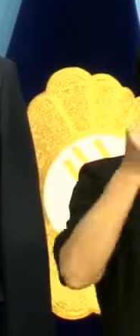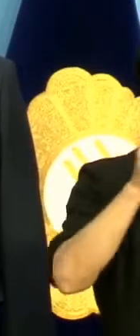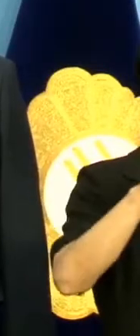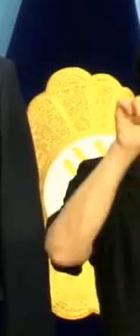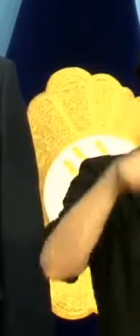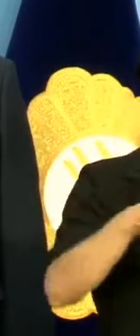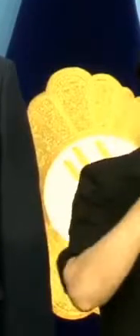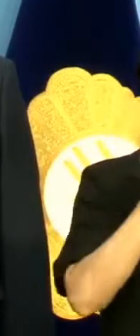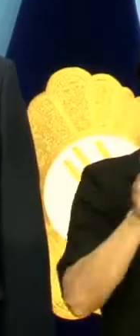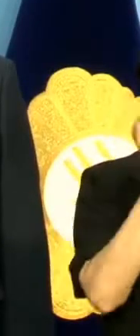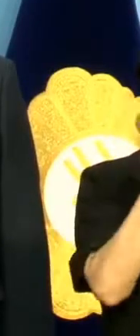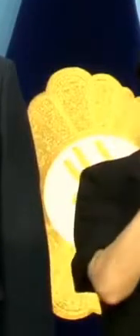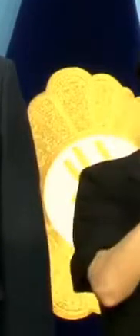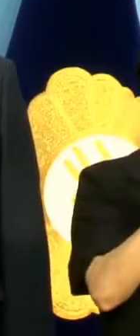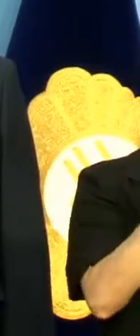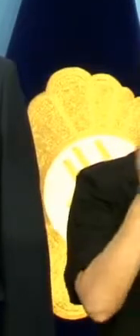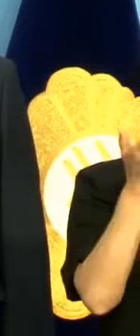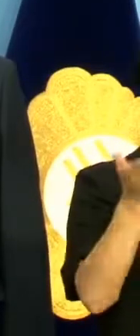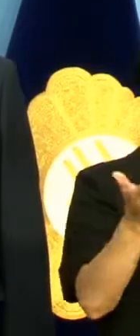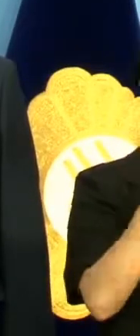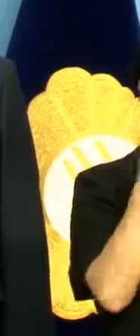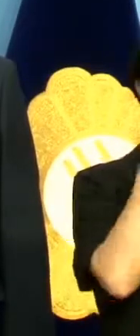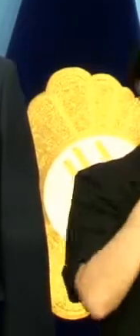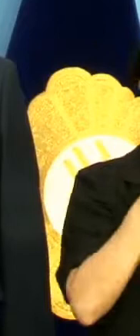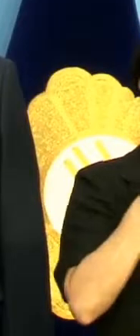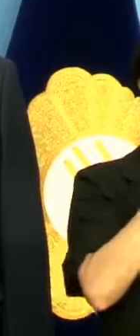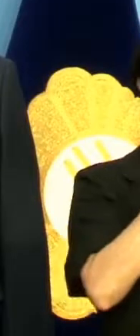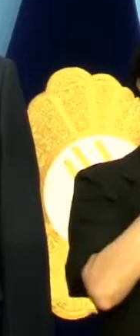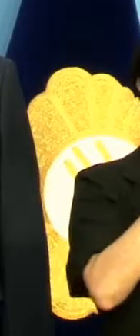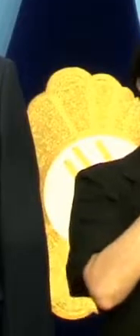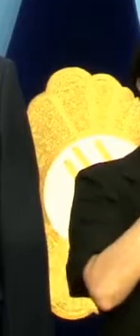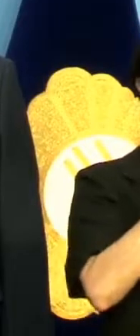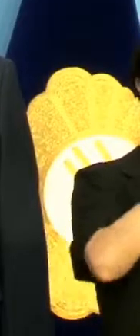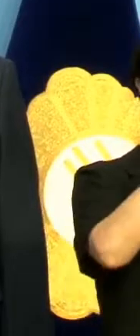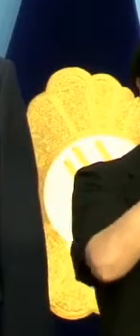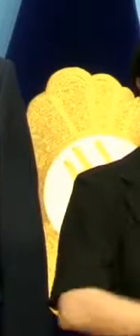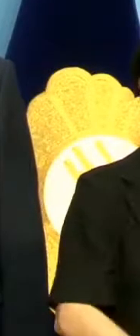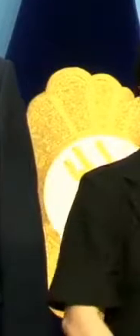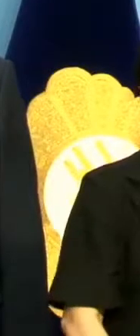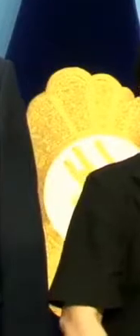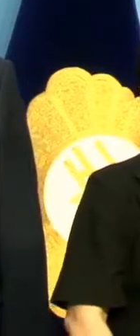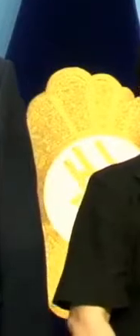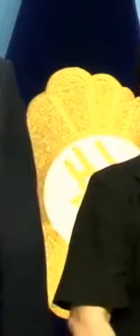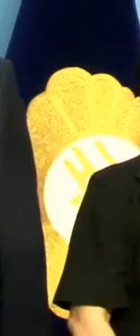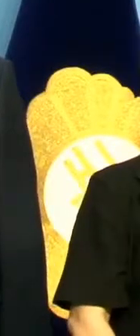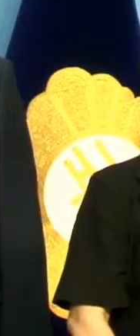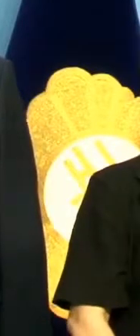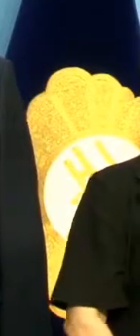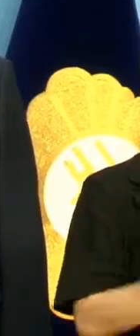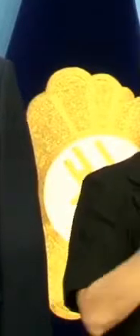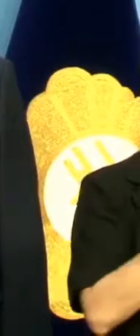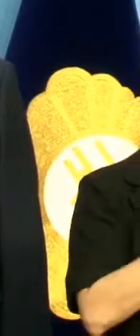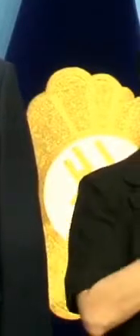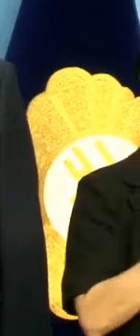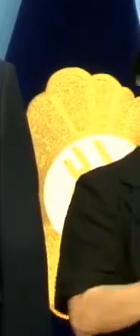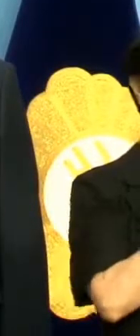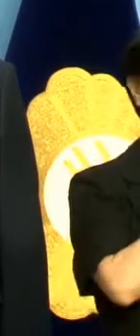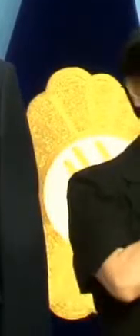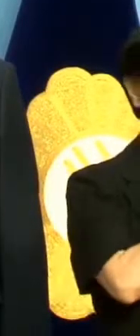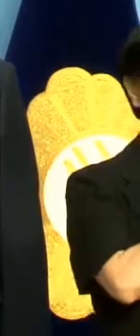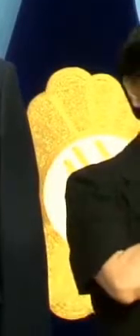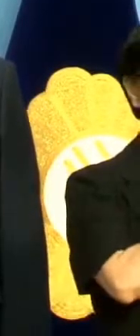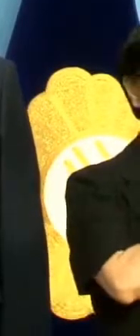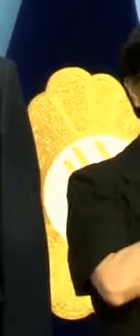담보로 교회 했는지 수사 요청 않는 부분이 주된 상황입니다 두번째로 이상직 의원